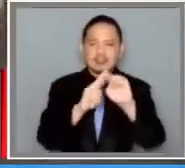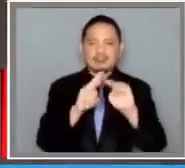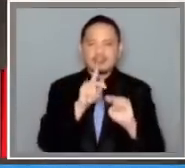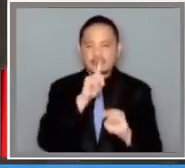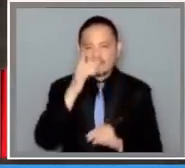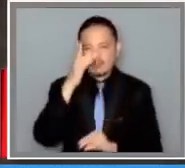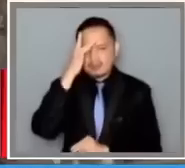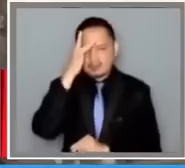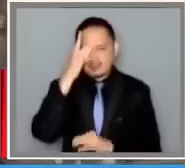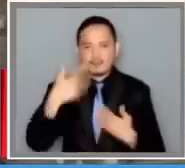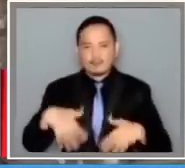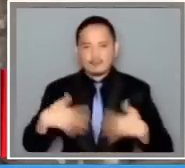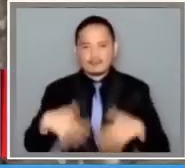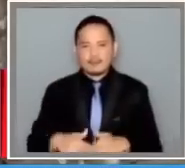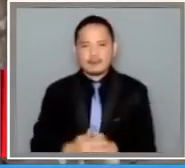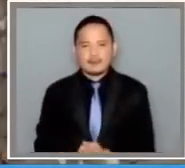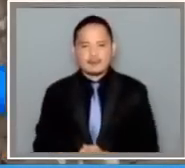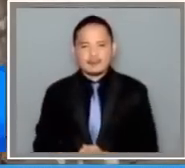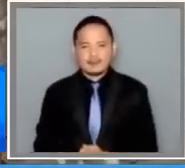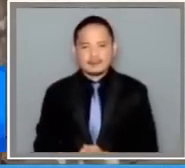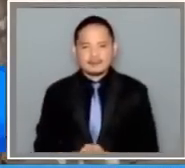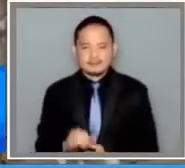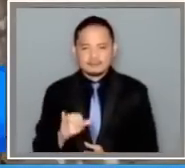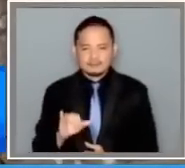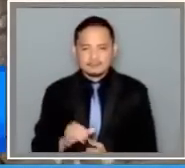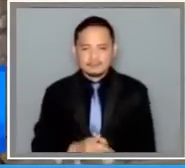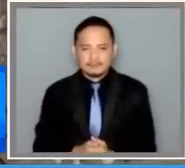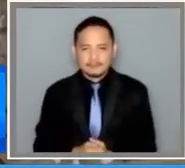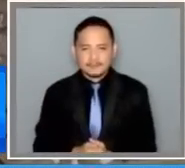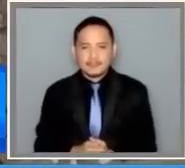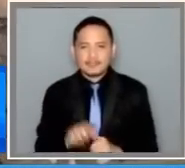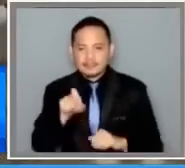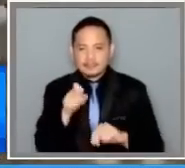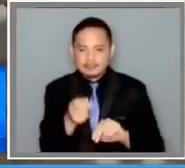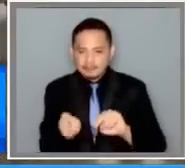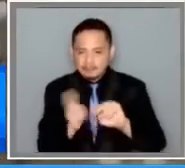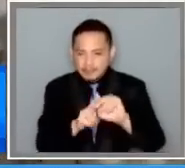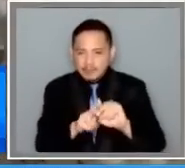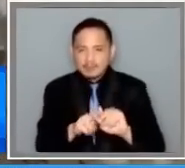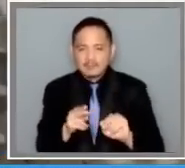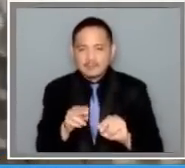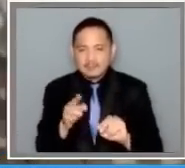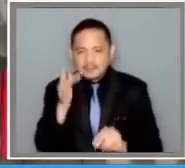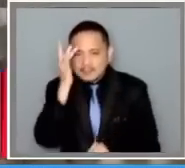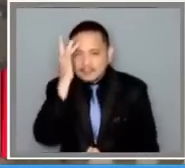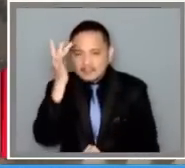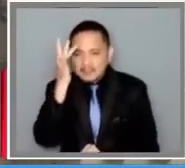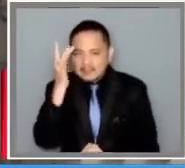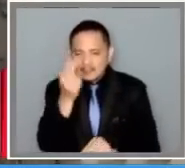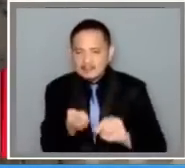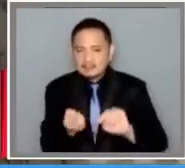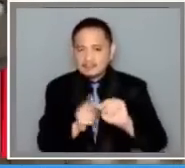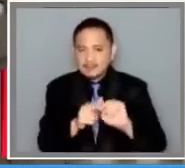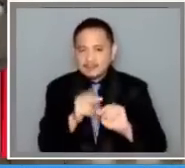ang taas, siyempre sasabihin ko tumaas kasi eh. So kailangan ko magdagdag ng kahit sentimos lang, no? Para